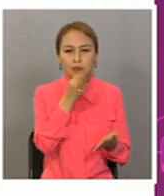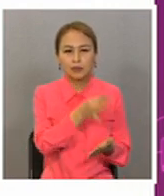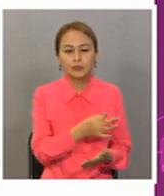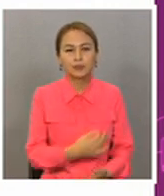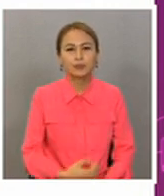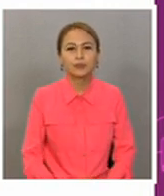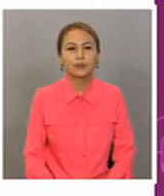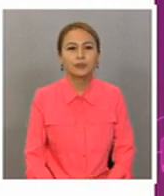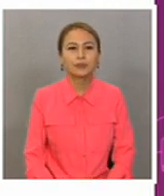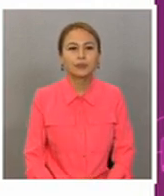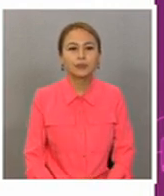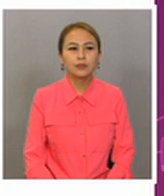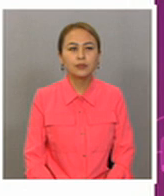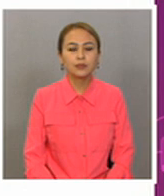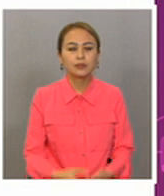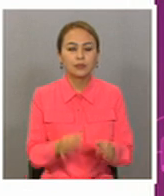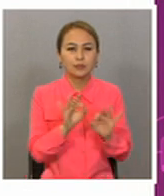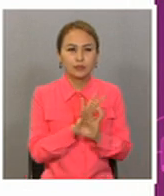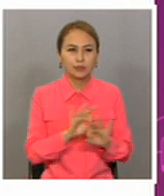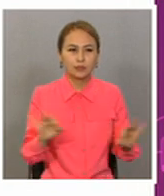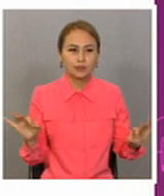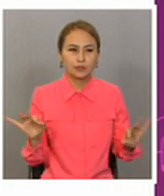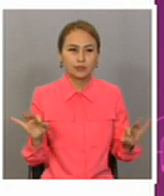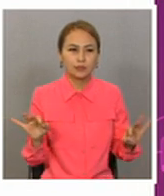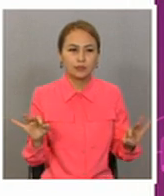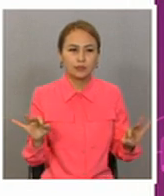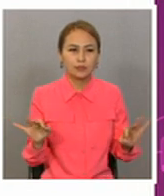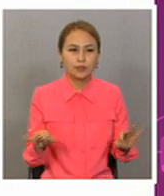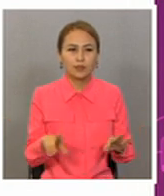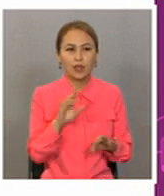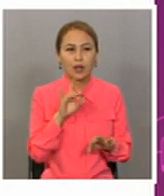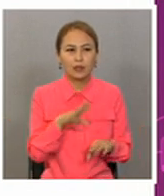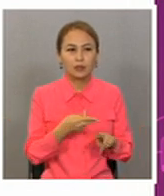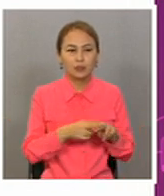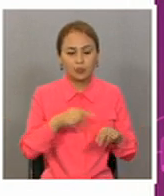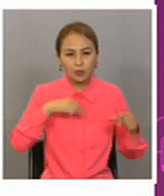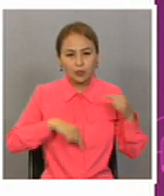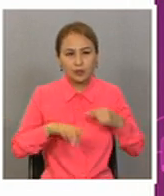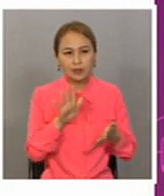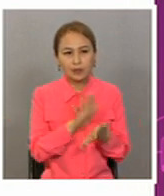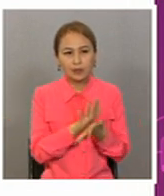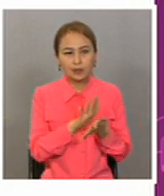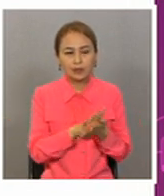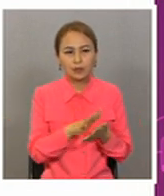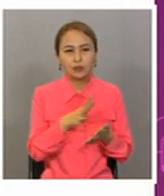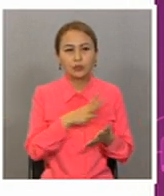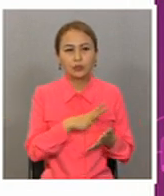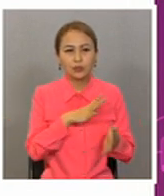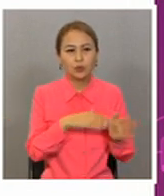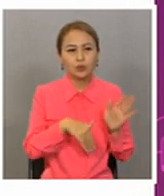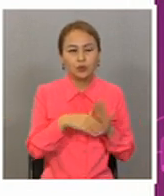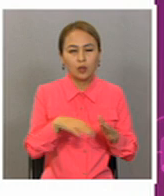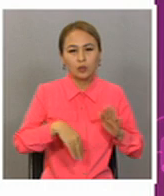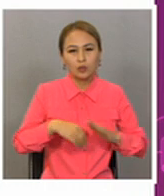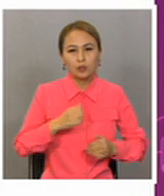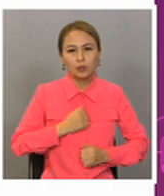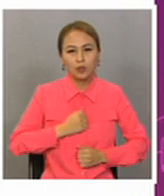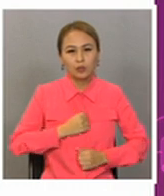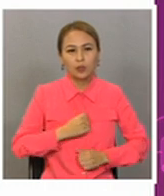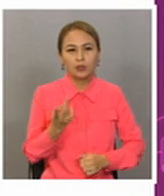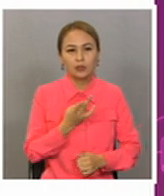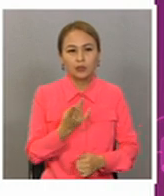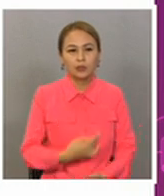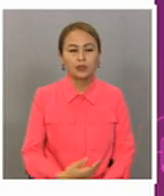көріңдер. Жарайсыңдар. Кәрім, бойыңнан кіріңді ағызып жүргенше жуынсаң болмай ма